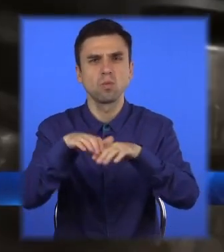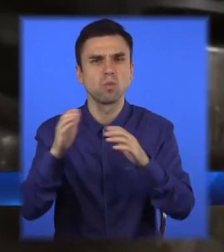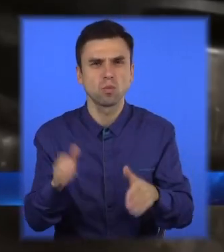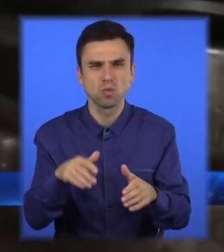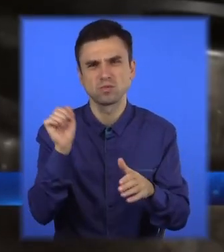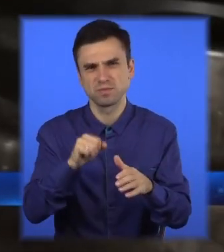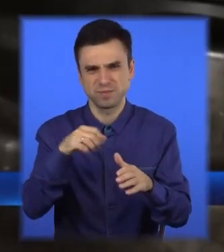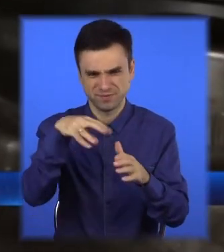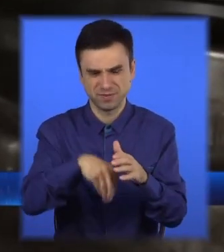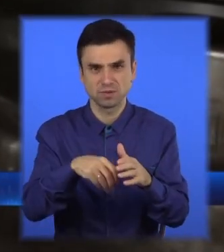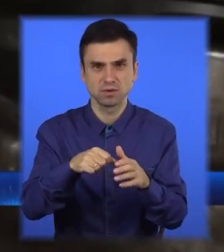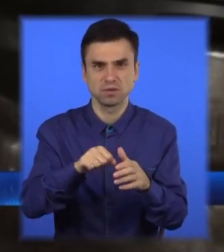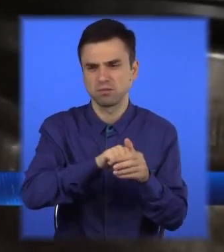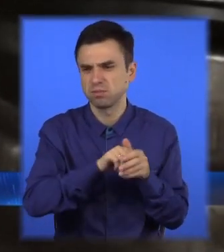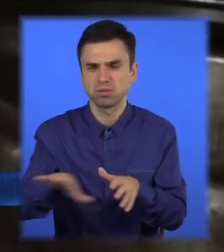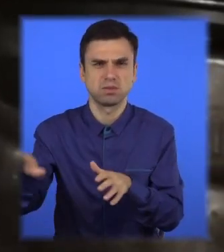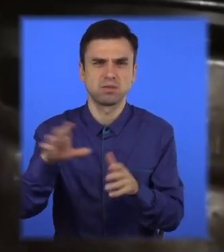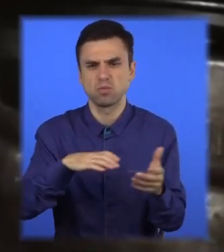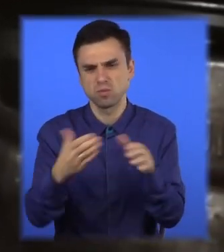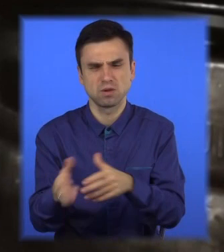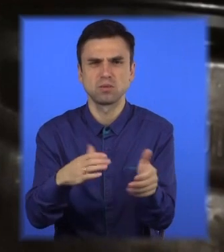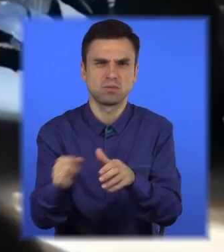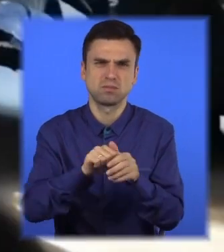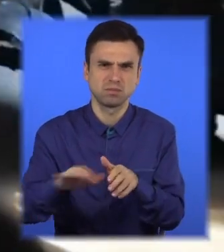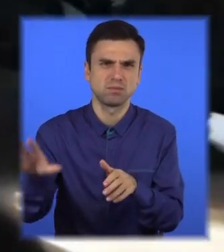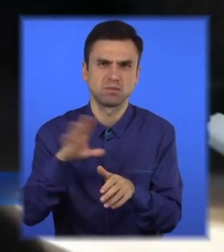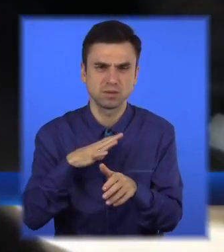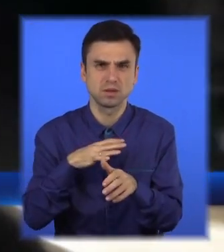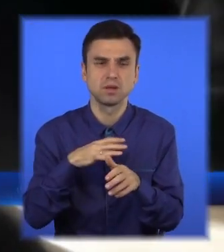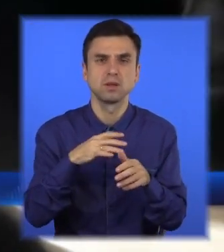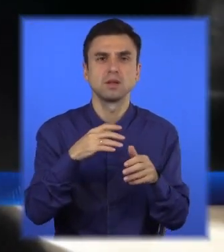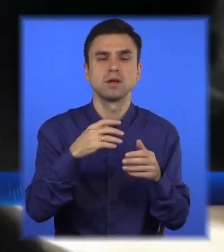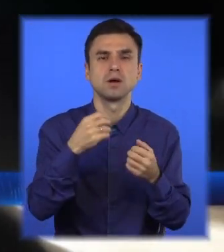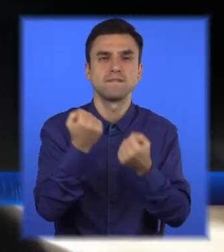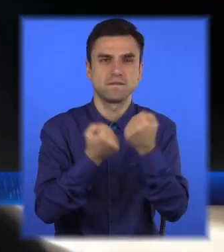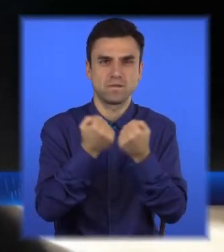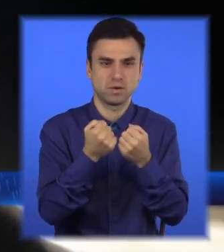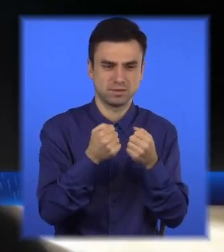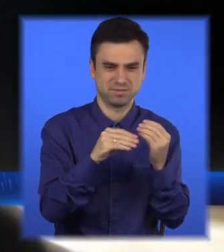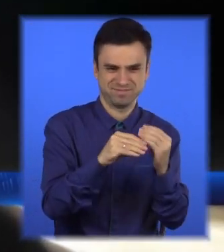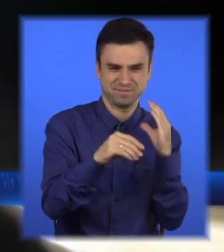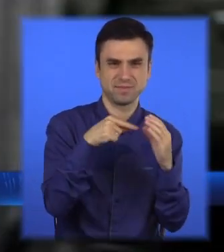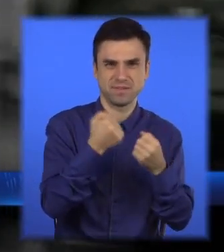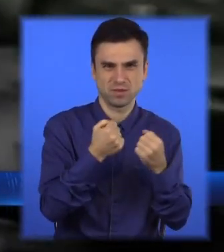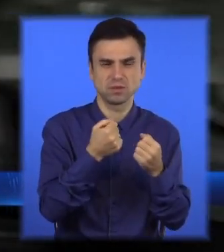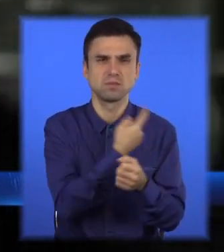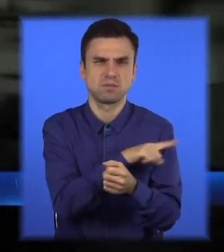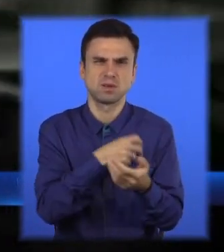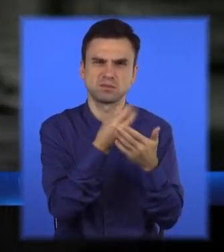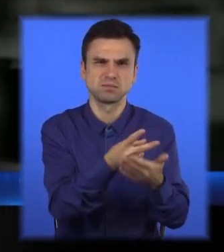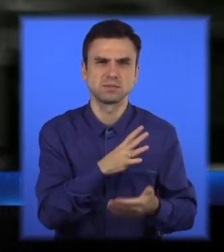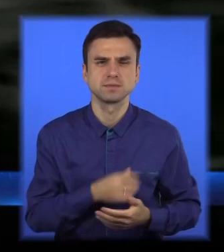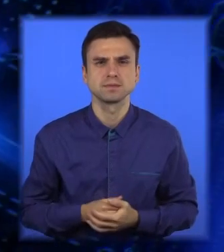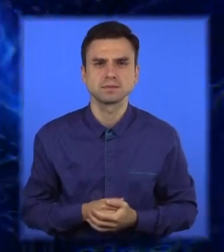з травмами відвезли в Тисячку. На місці працювали патрульні та медики, а також рятувальники, які прибули на